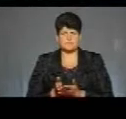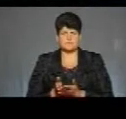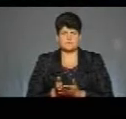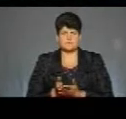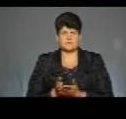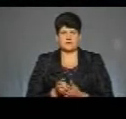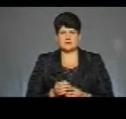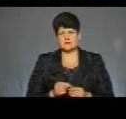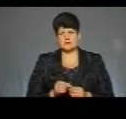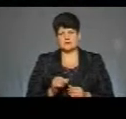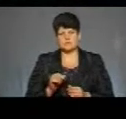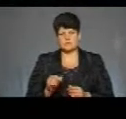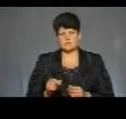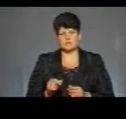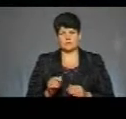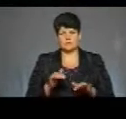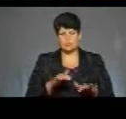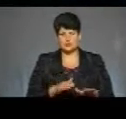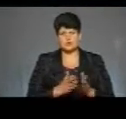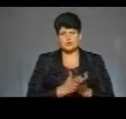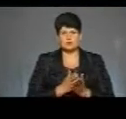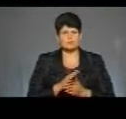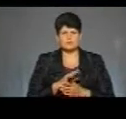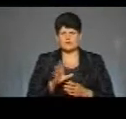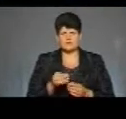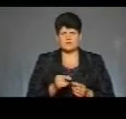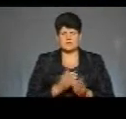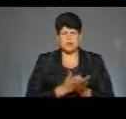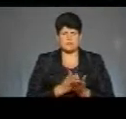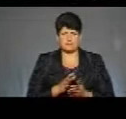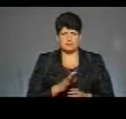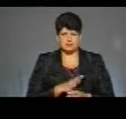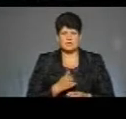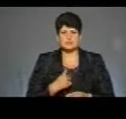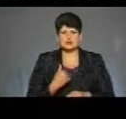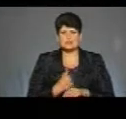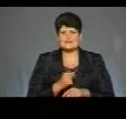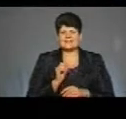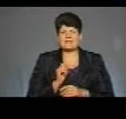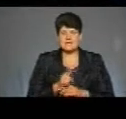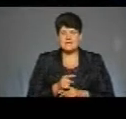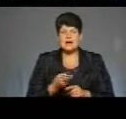напрямку, на всіх напрямках залучались підрозділи. Наше основне завдання – це